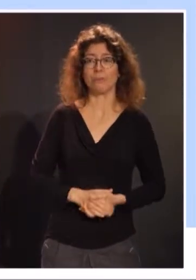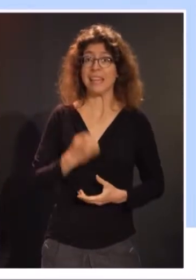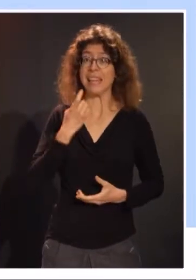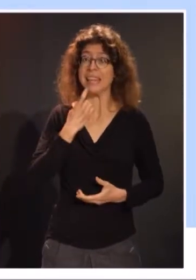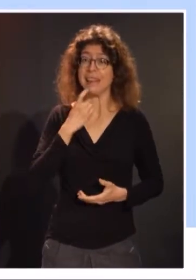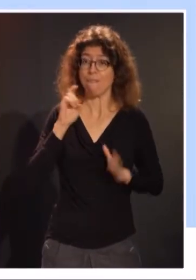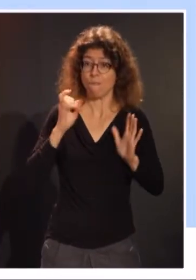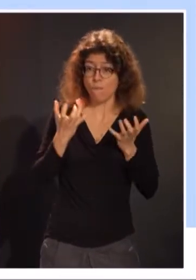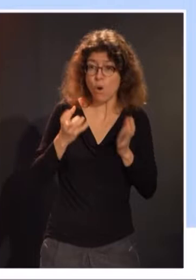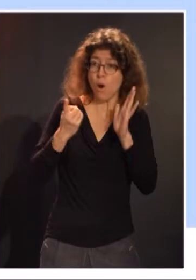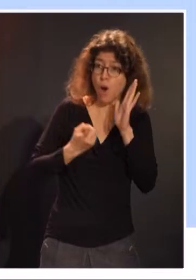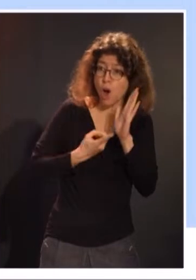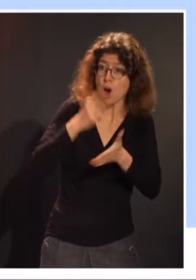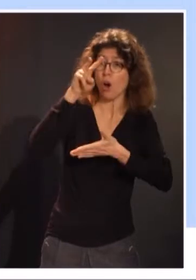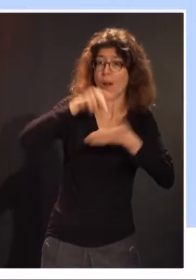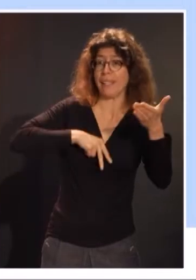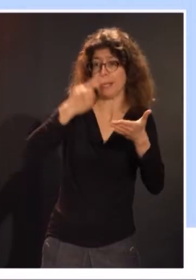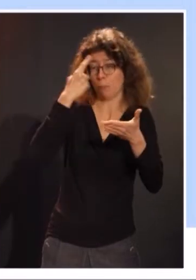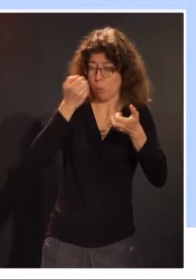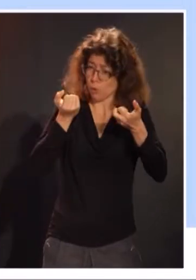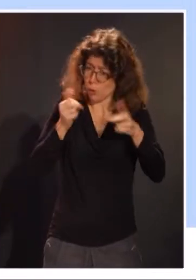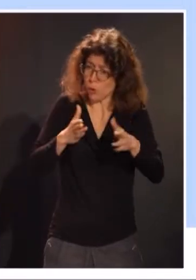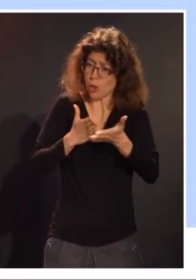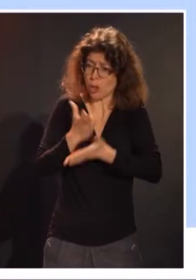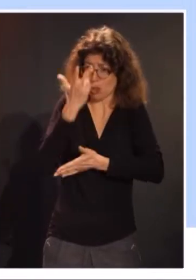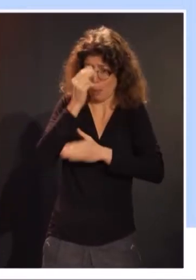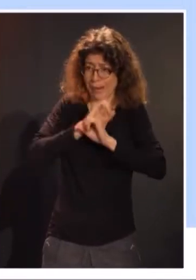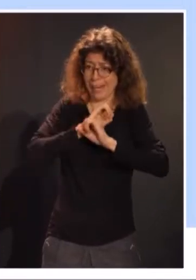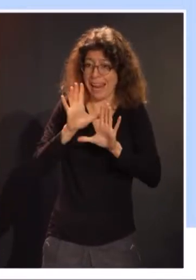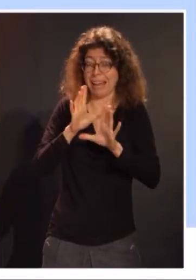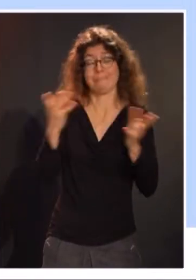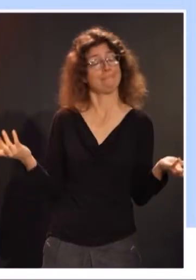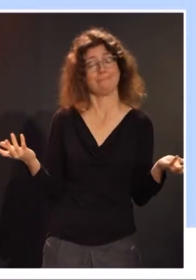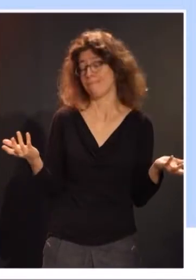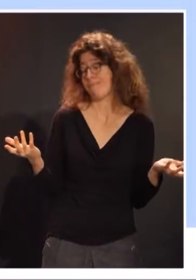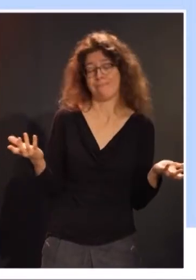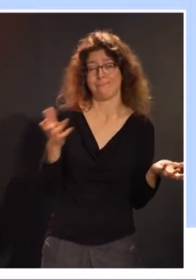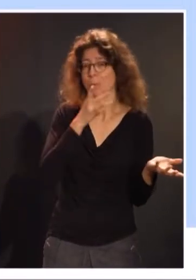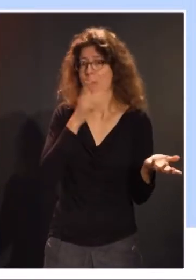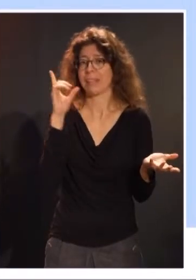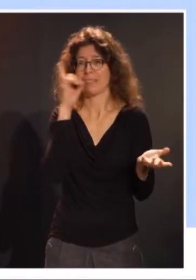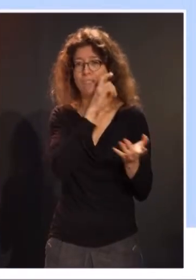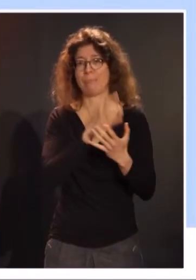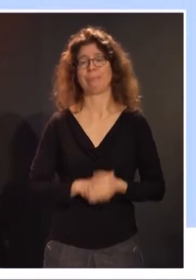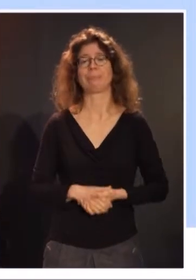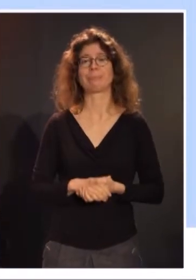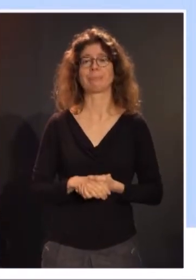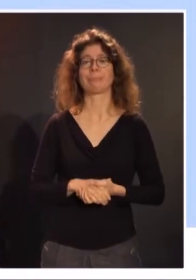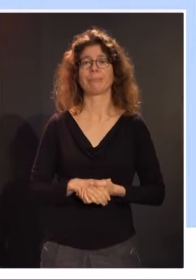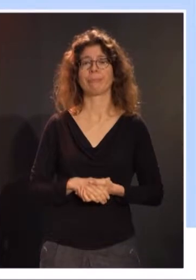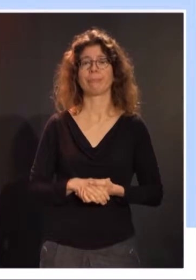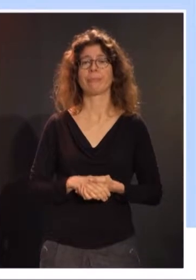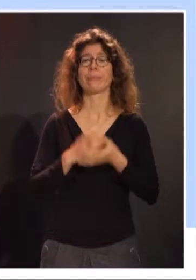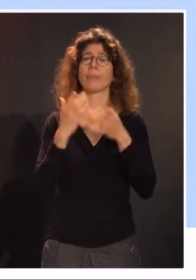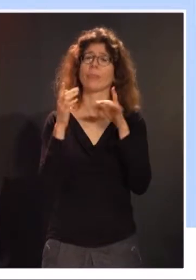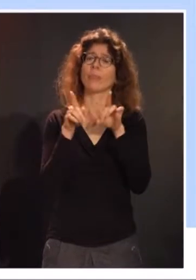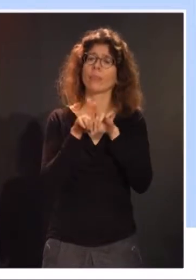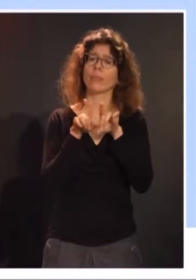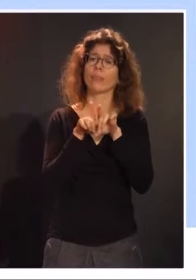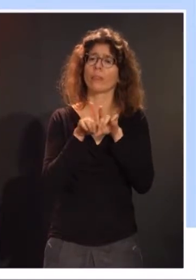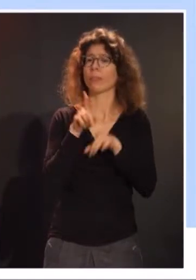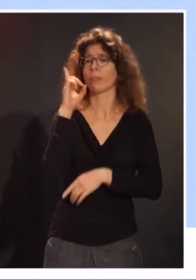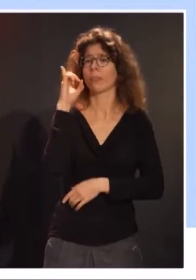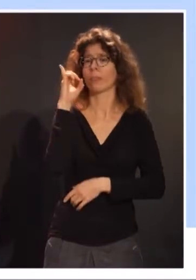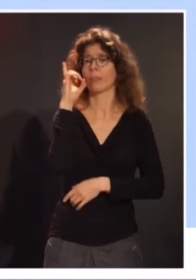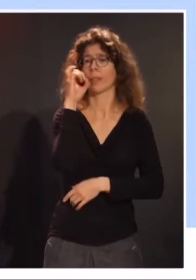consigne pour bien en saisir le sens, il se retrouvait en difficulté. Et donc, on avait également des